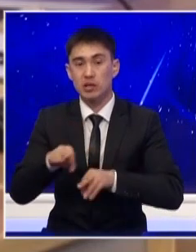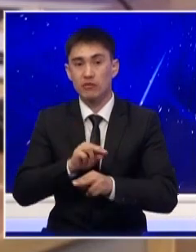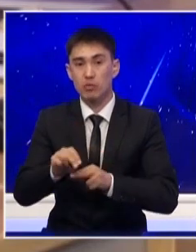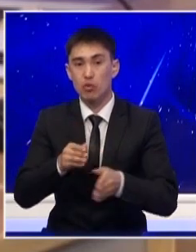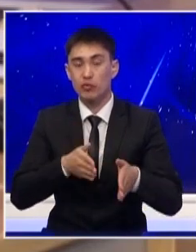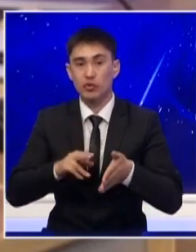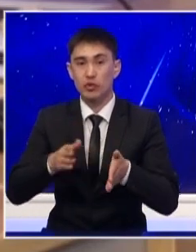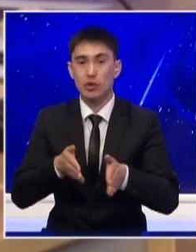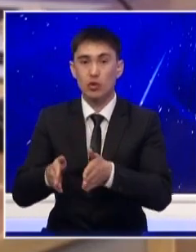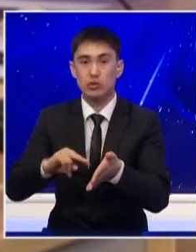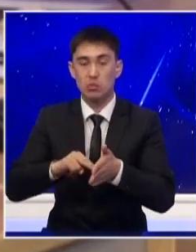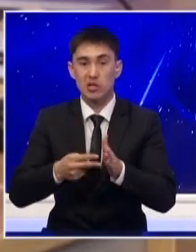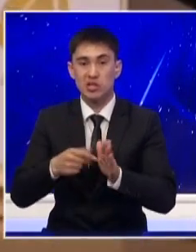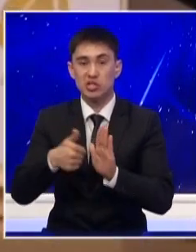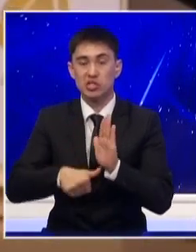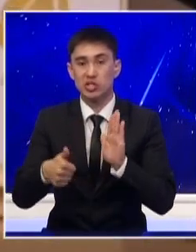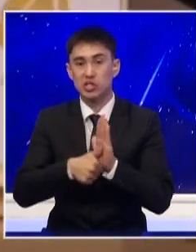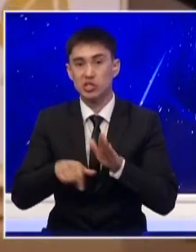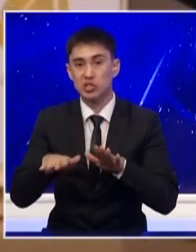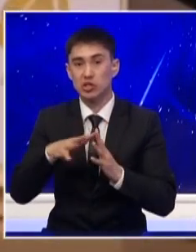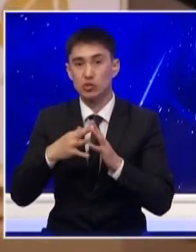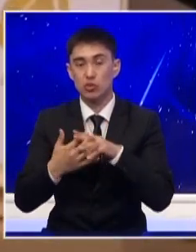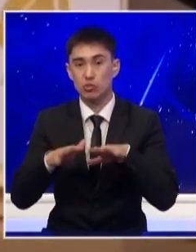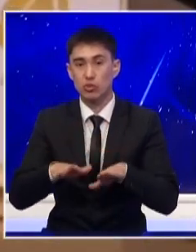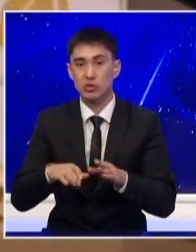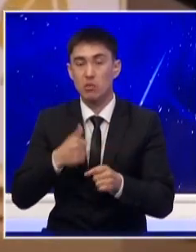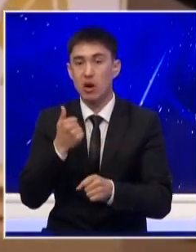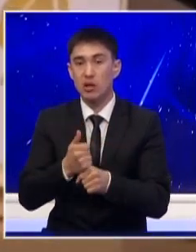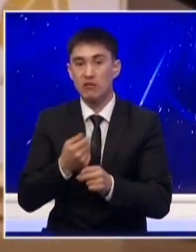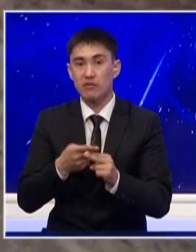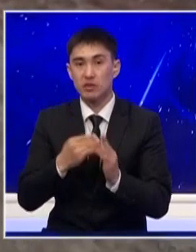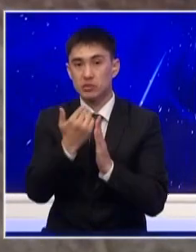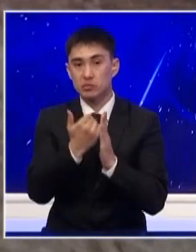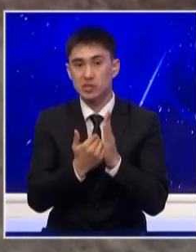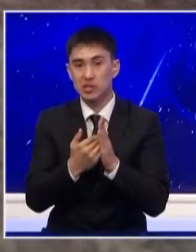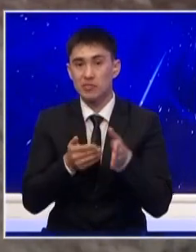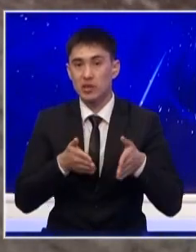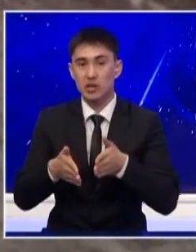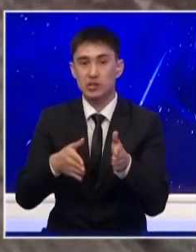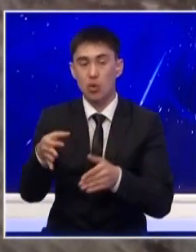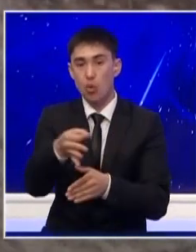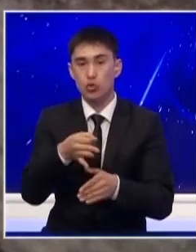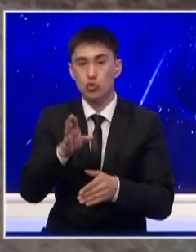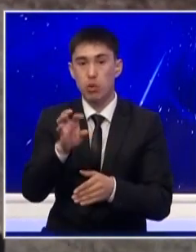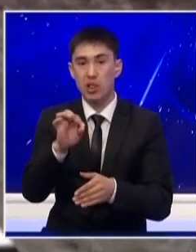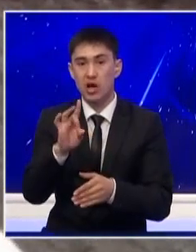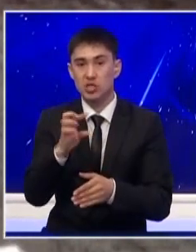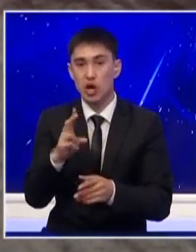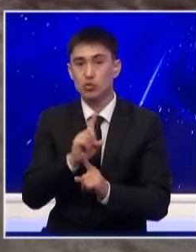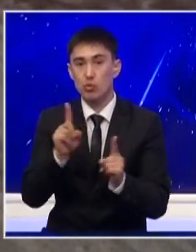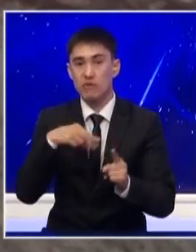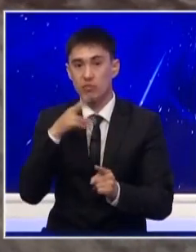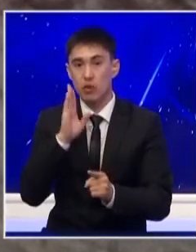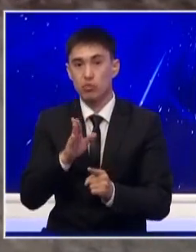дорог запланирован в 66 населенных пунктах. Самое главное в этом списке – трасса к озеру Балхаш. Особое внимание